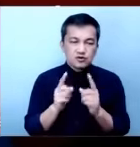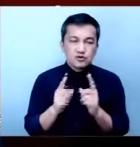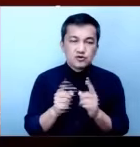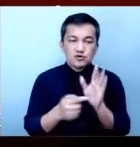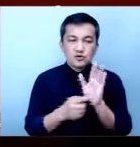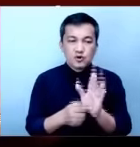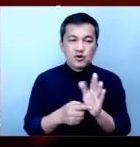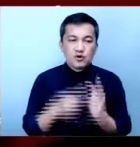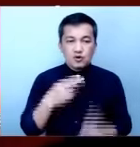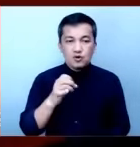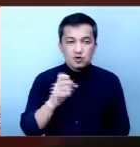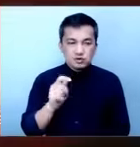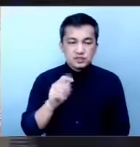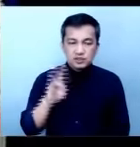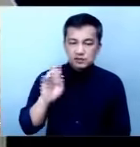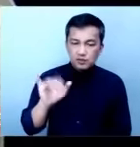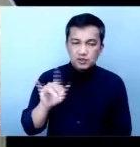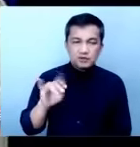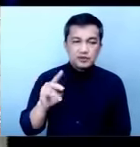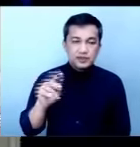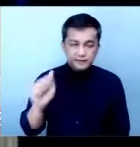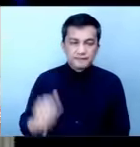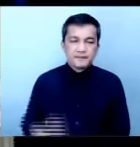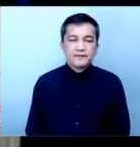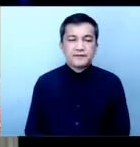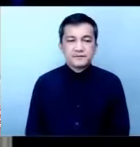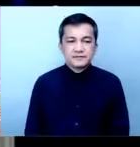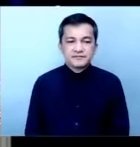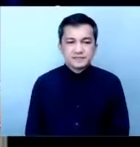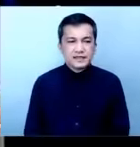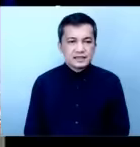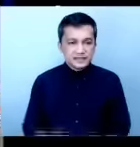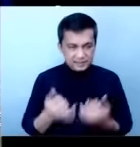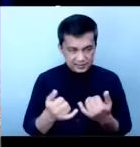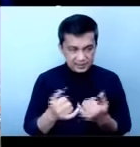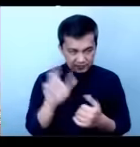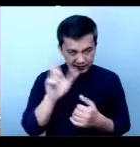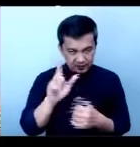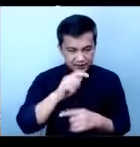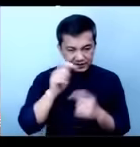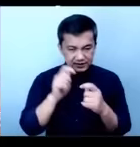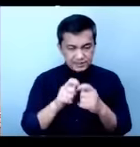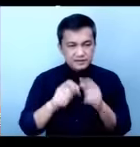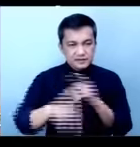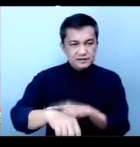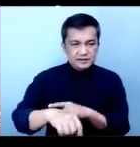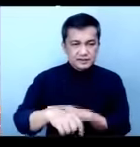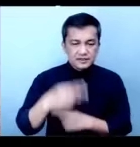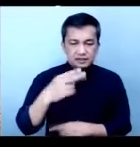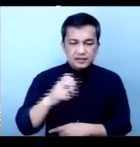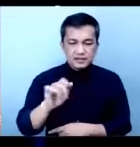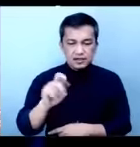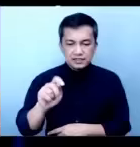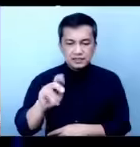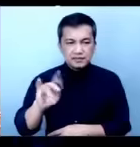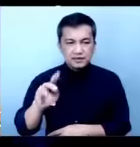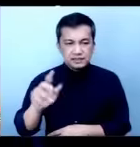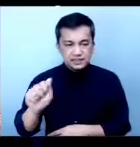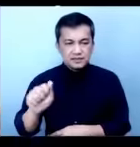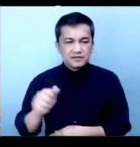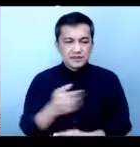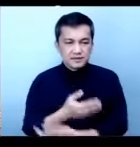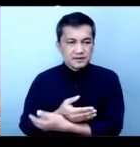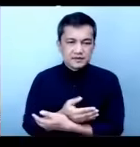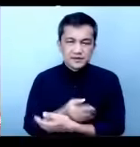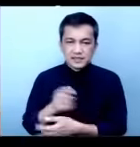si Boy Abunda. Now is the perfect time naman para kay Heart Evangelista na magka-baby. Yan ang